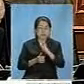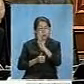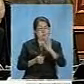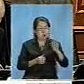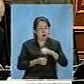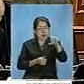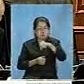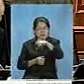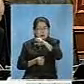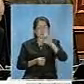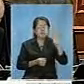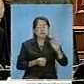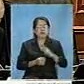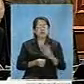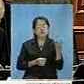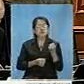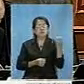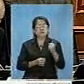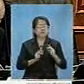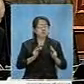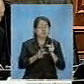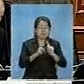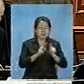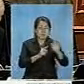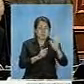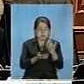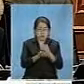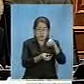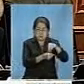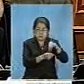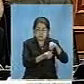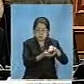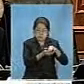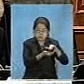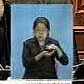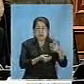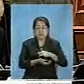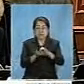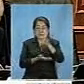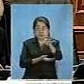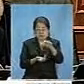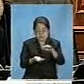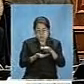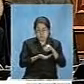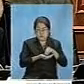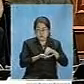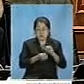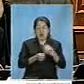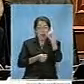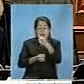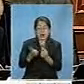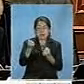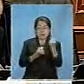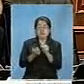ใดแล้วก็ไม่ได้ไปยืมใครเพราะว่าเงินนั้นก็มีกองอยู่แล้วตั้งแต่วันที่ท่านซื้อรถแล้วก็เรียนว่าท่านผู้ซื้อรถเอง